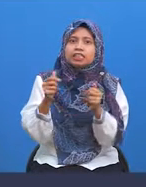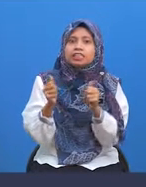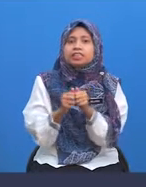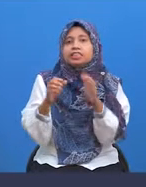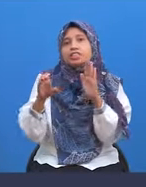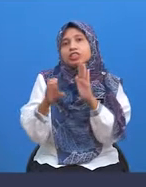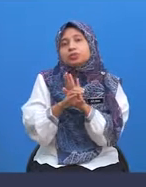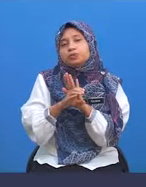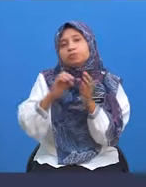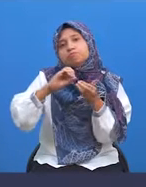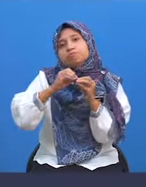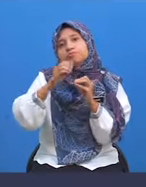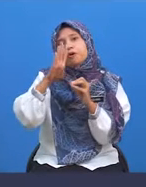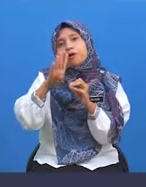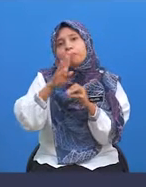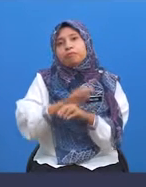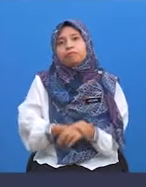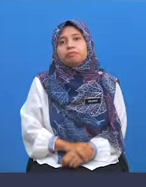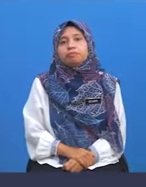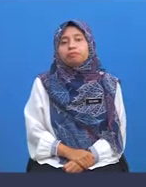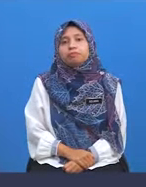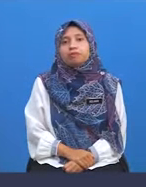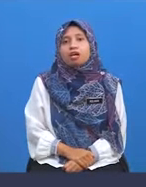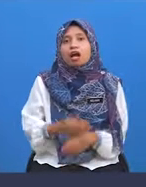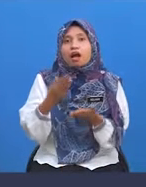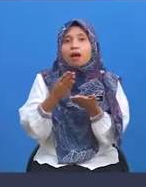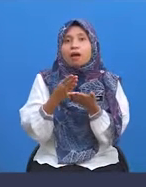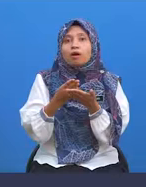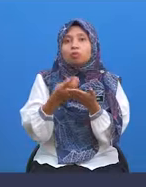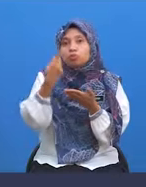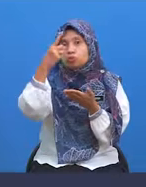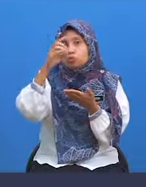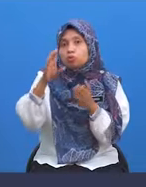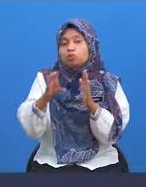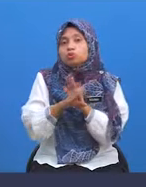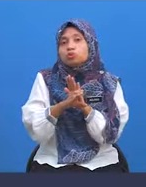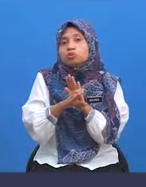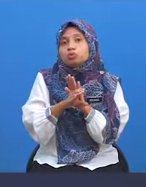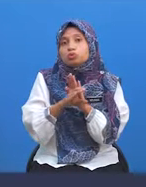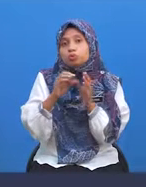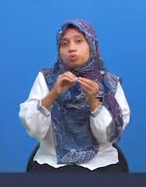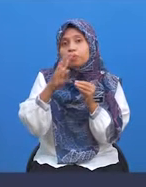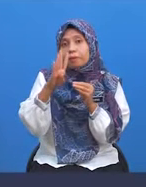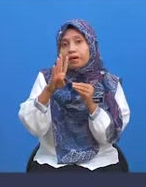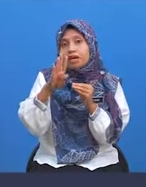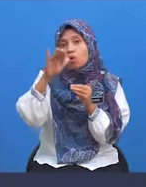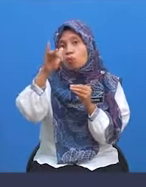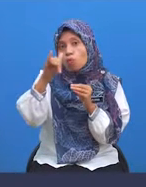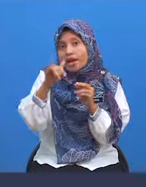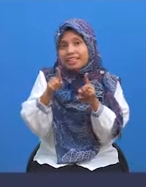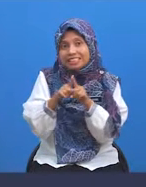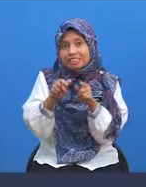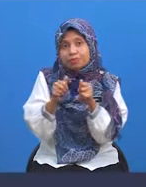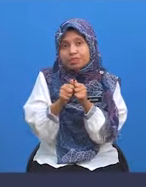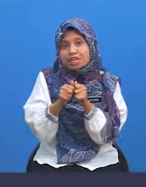kita ialah y sama dengan 2 cos 3 theta. Bagi contoh ini, terdapat